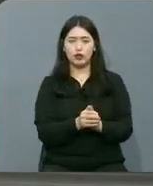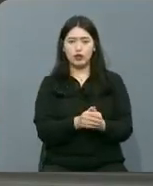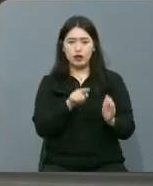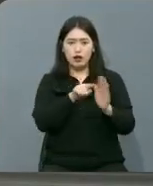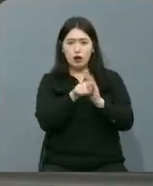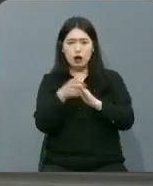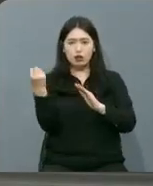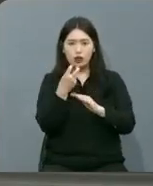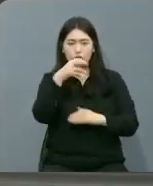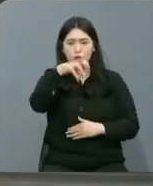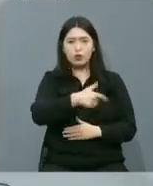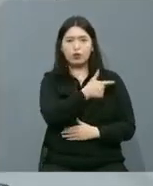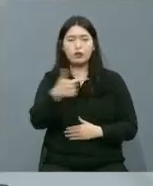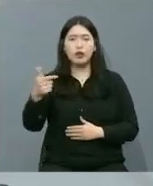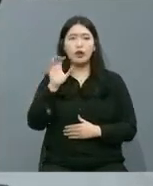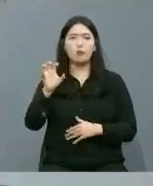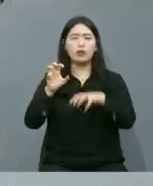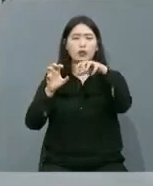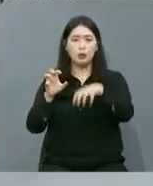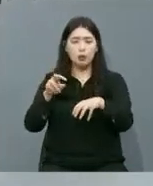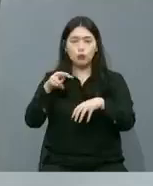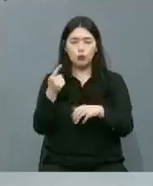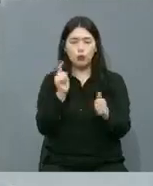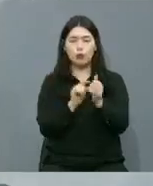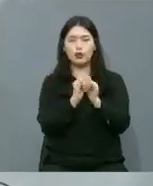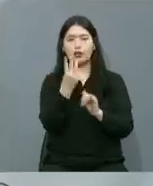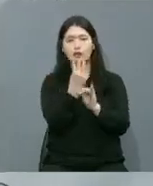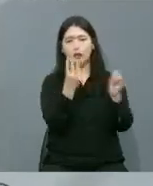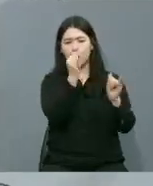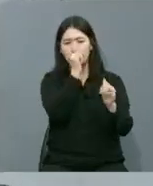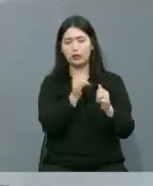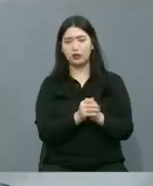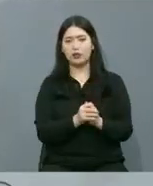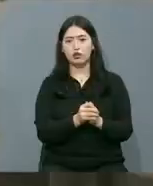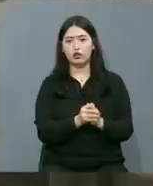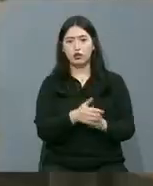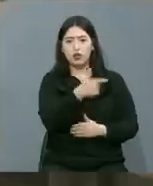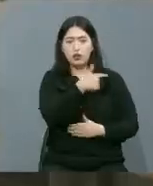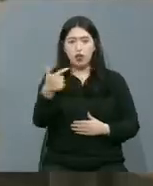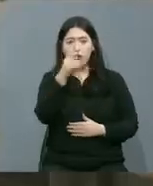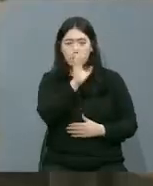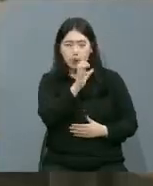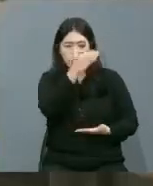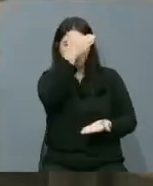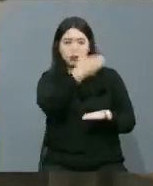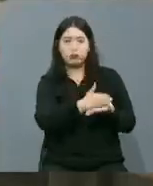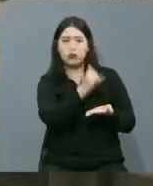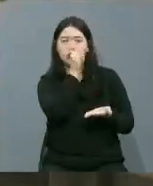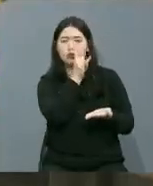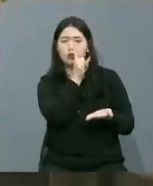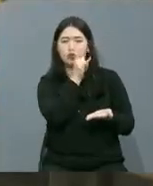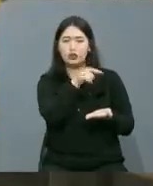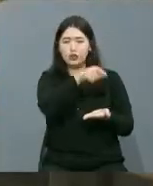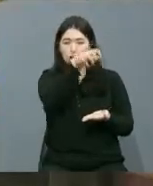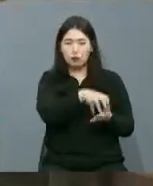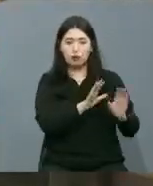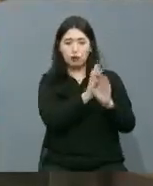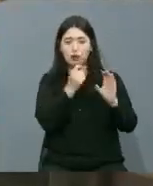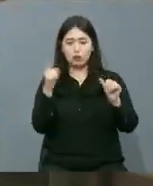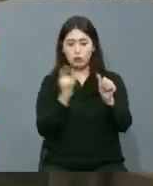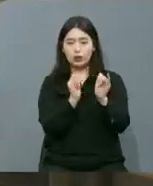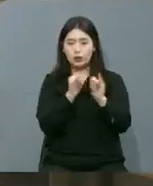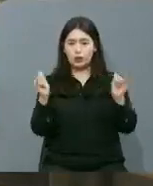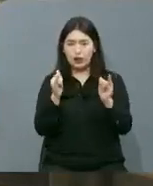많은 제주의 한 대형마트에서도 확진자 3명이 나왔습니다. 대형마트 문이 굳게 닫혀 있습니다. 이곳에서 코로나19